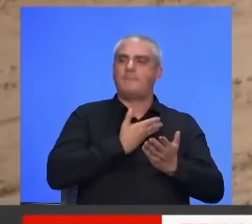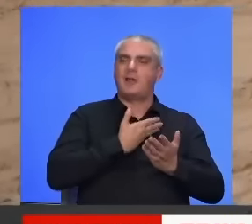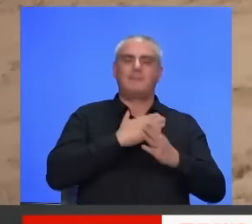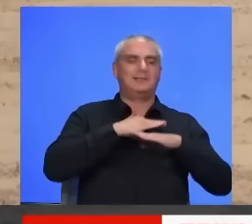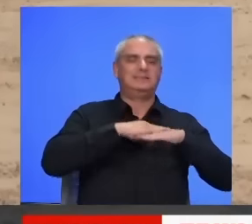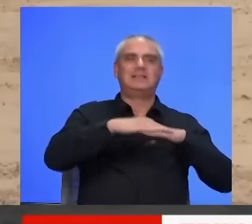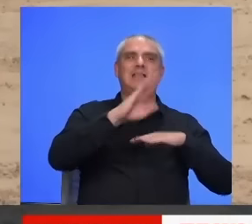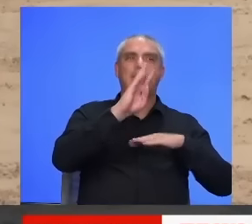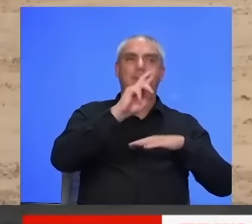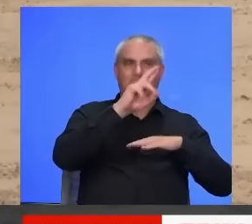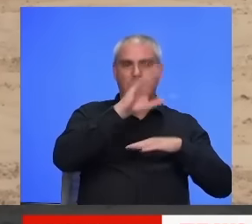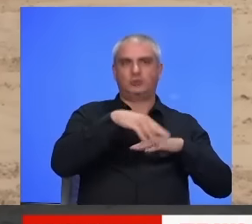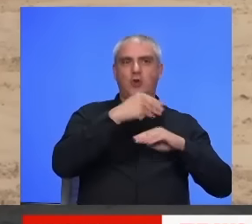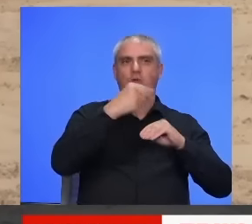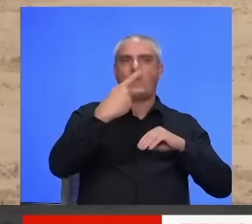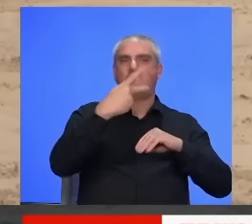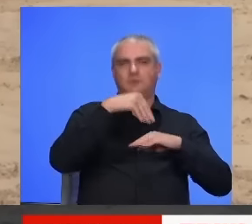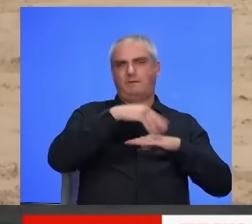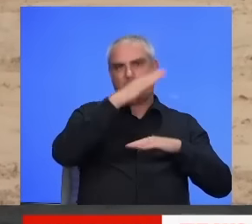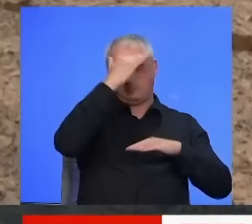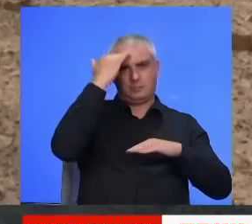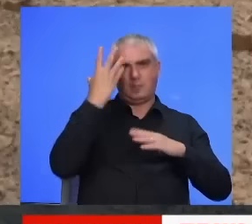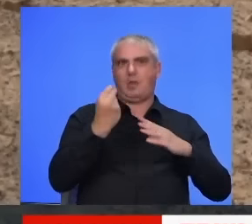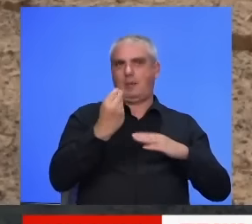בריר ששם יש פוספט בקרקע בשפע.